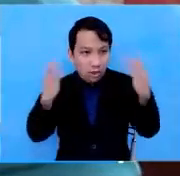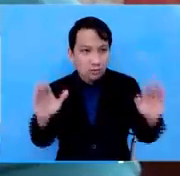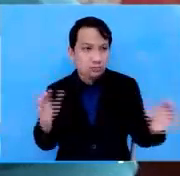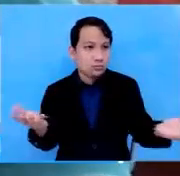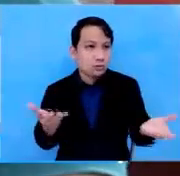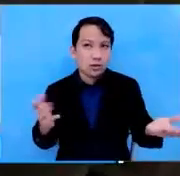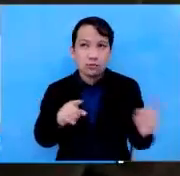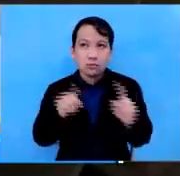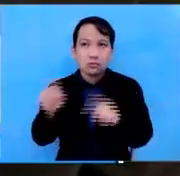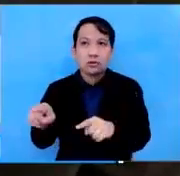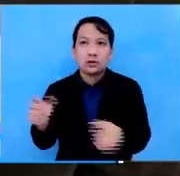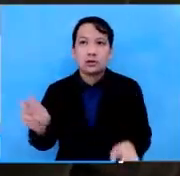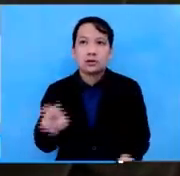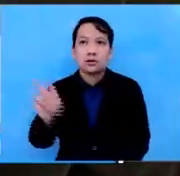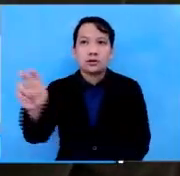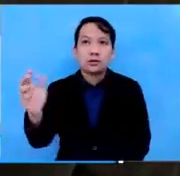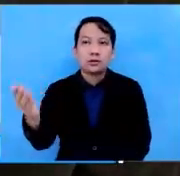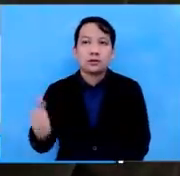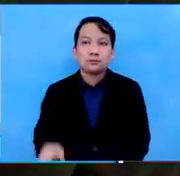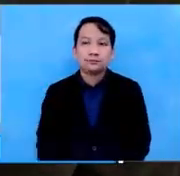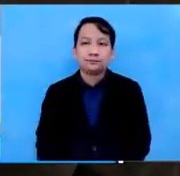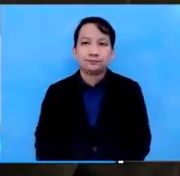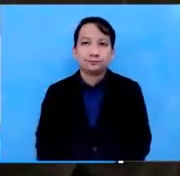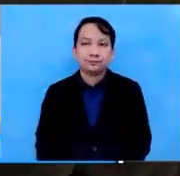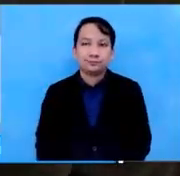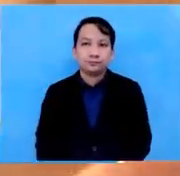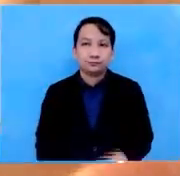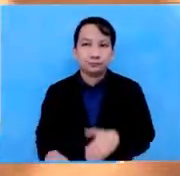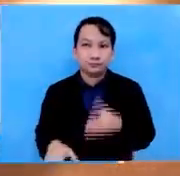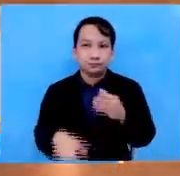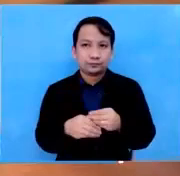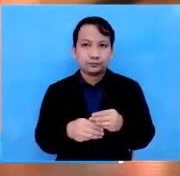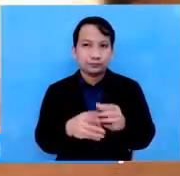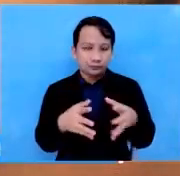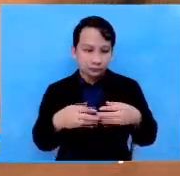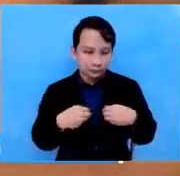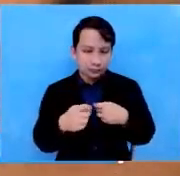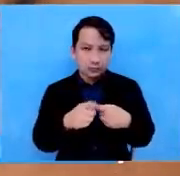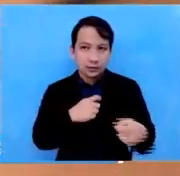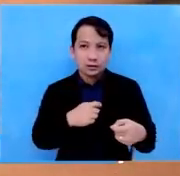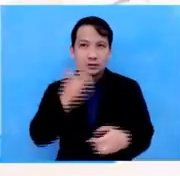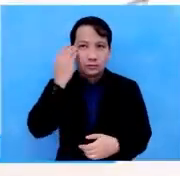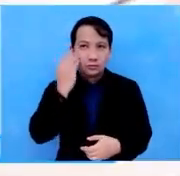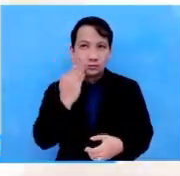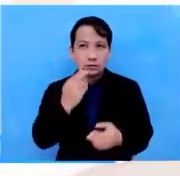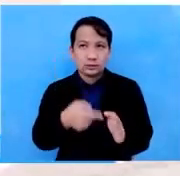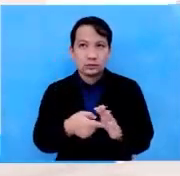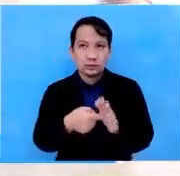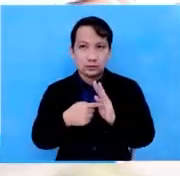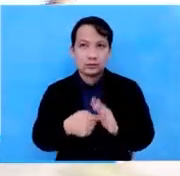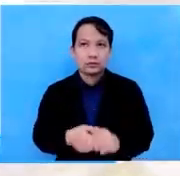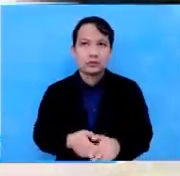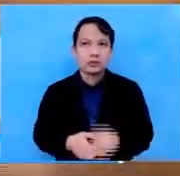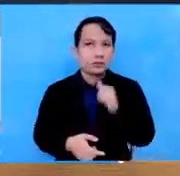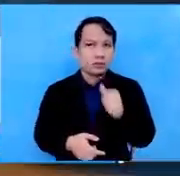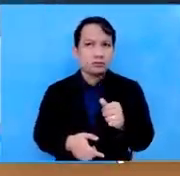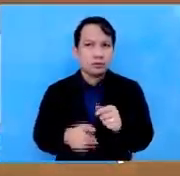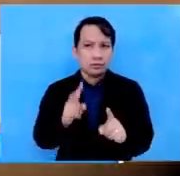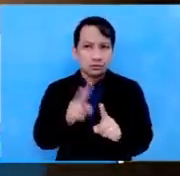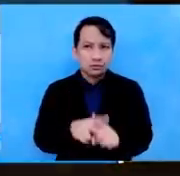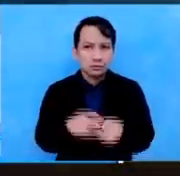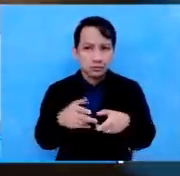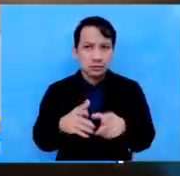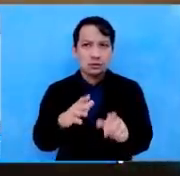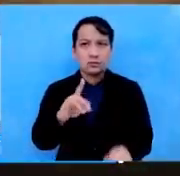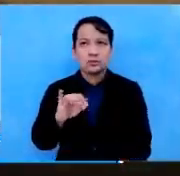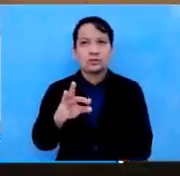pupunta nito. Ang iba naman, di nakatanggap ng ayuda dahil kulang sa requirements na di naman daw pwedeng palusutin ng